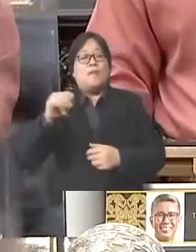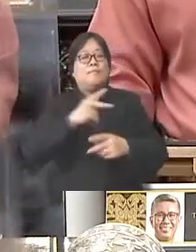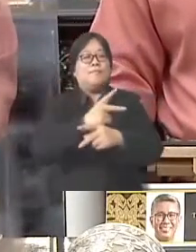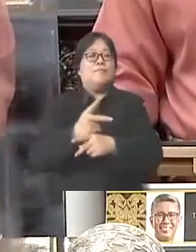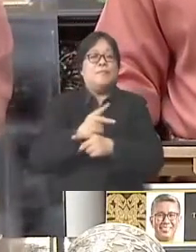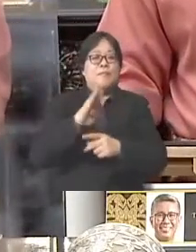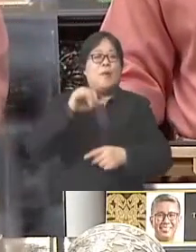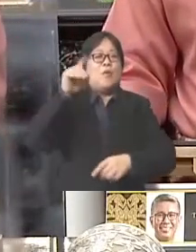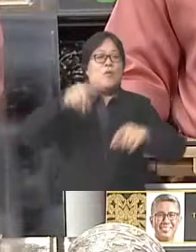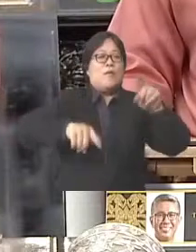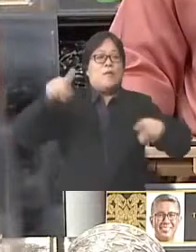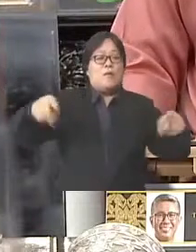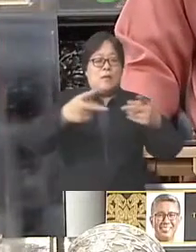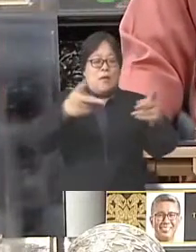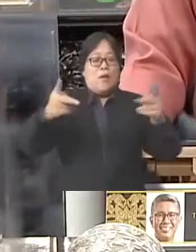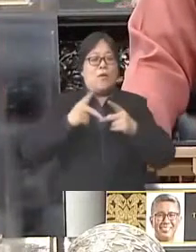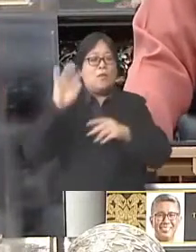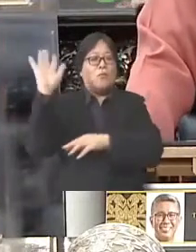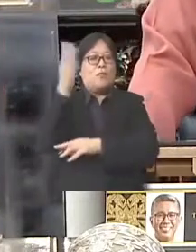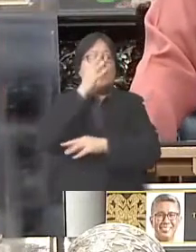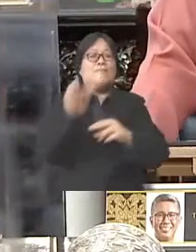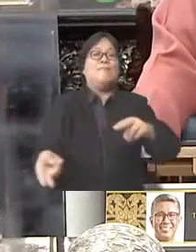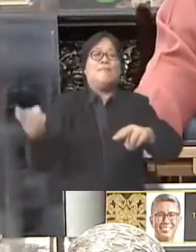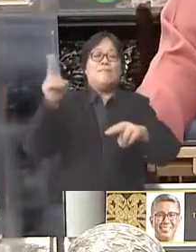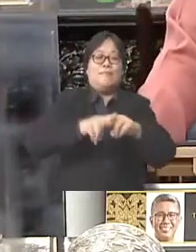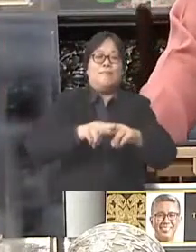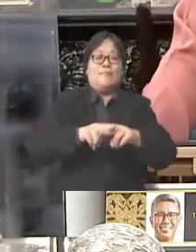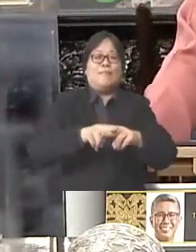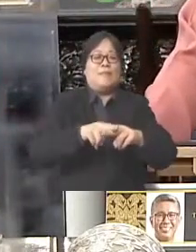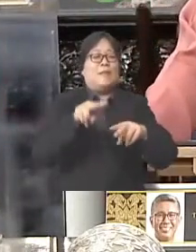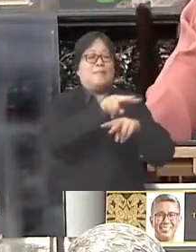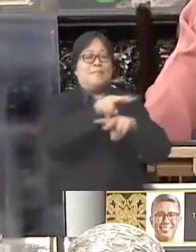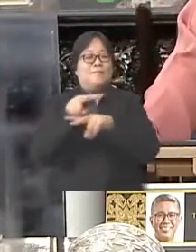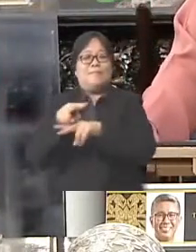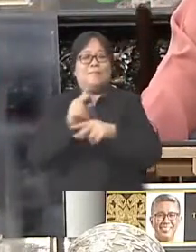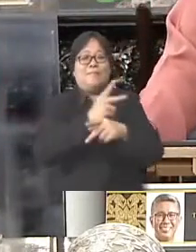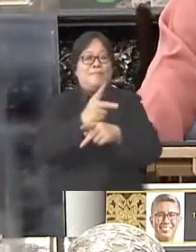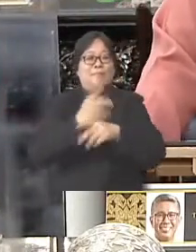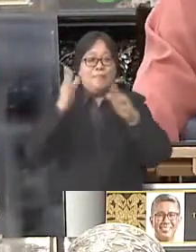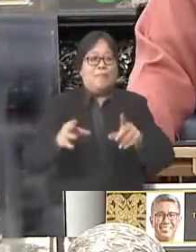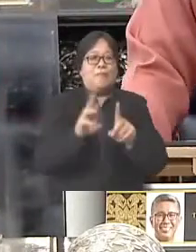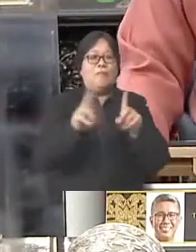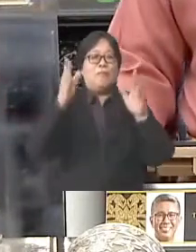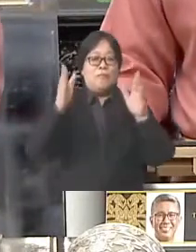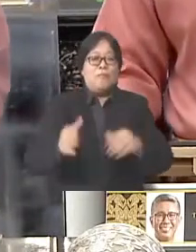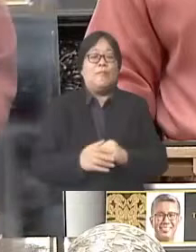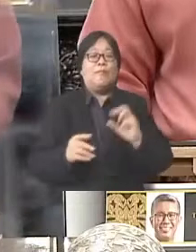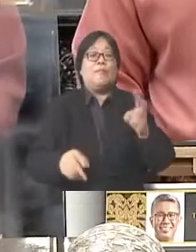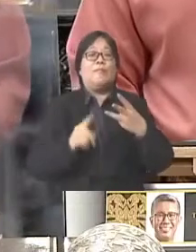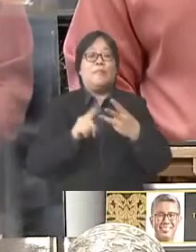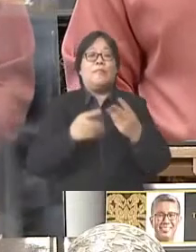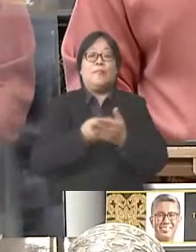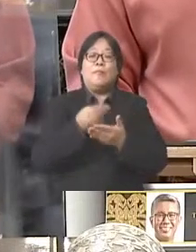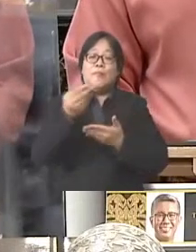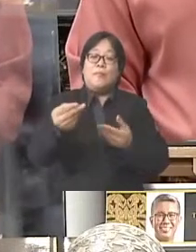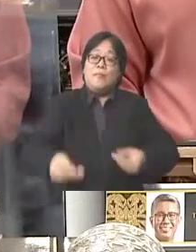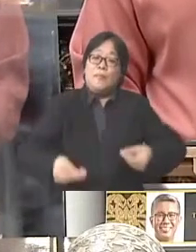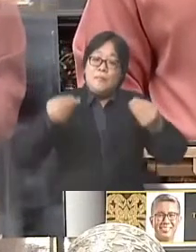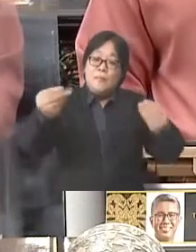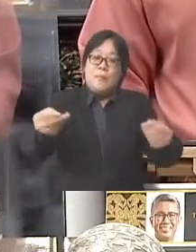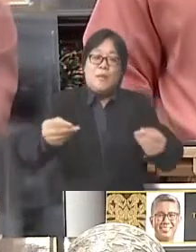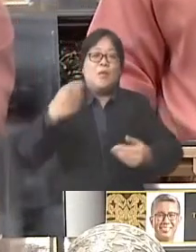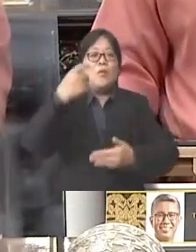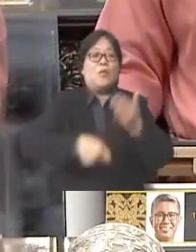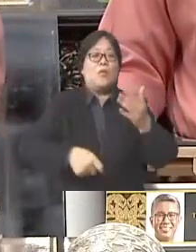pengawal biodata City Kawasan hutan dengan pertambahan pengambilan peron dossindo 1000 orang ketiga pemberian bantuan